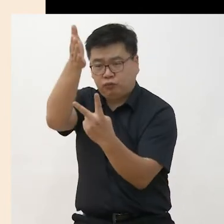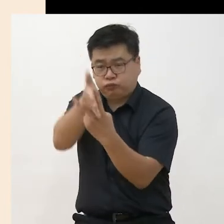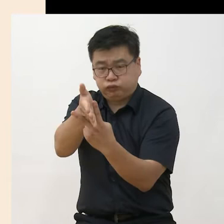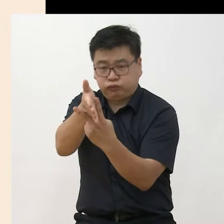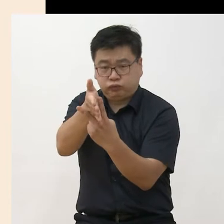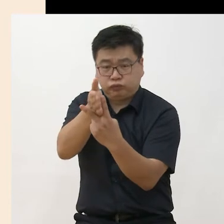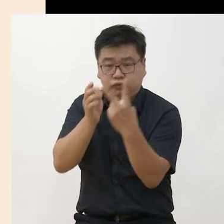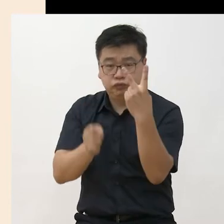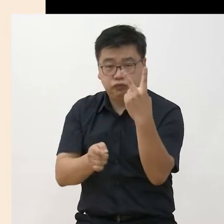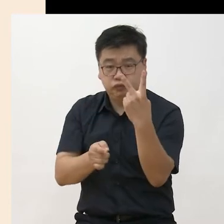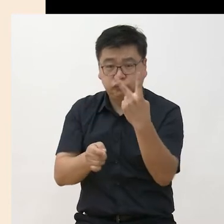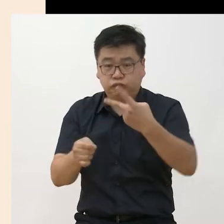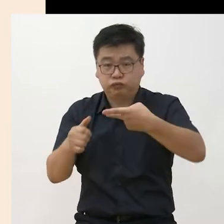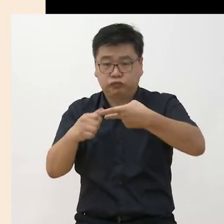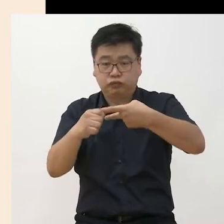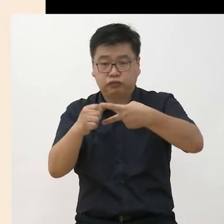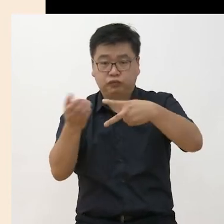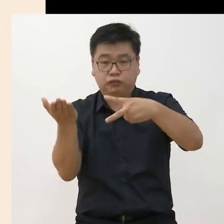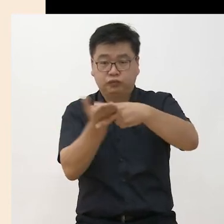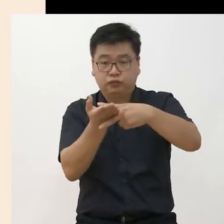나누어서 신청 접수를 받고요.